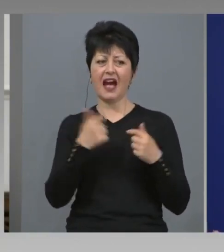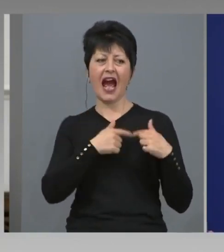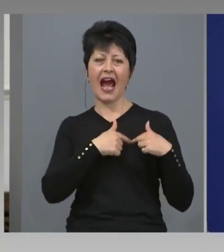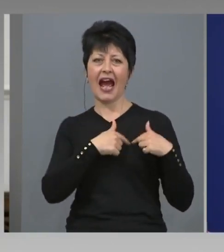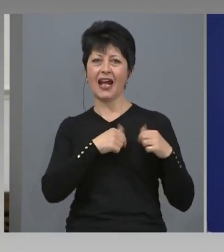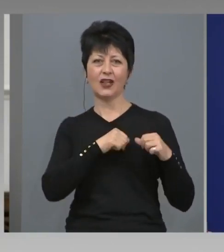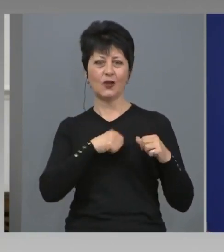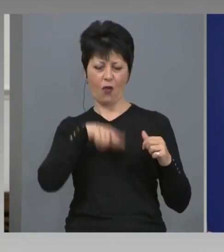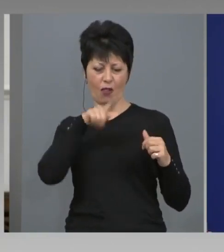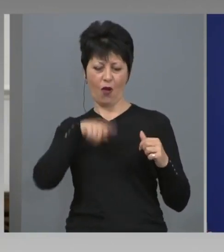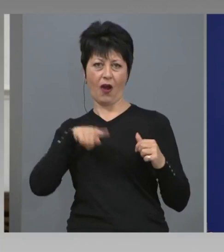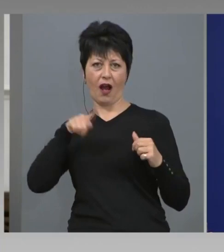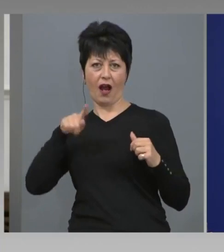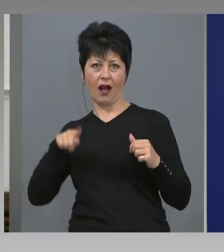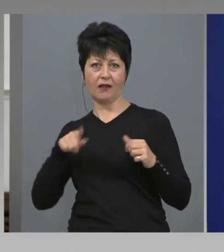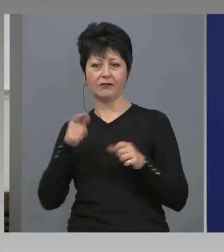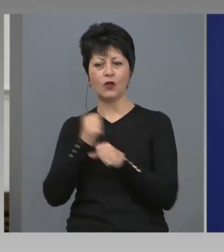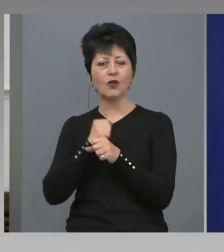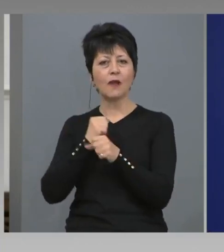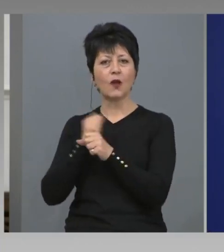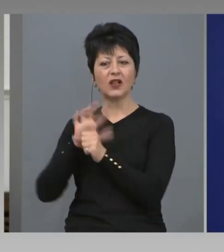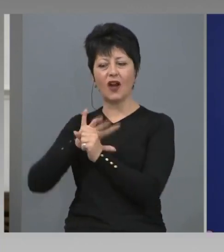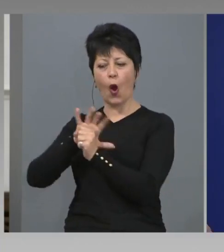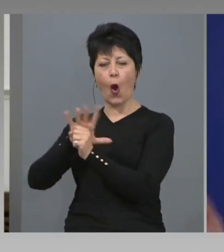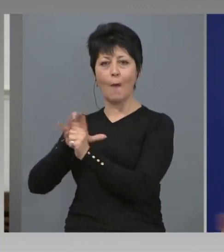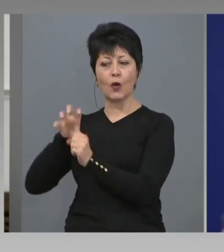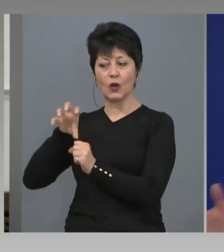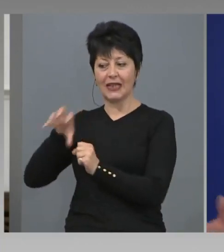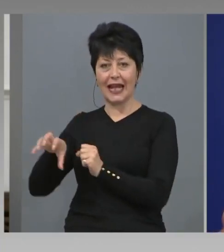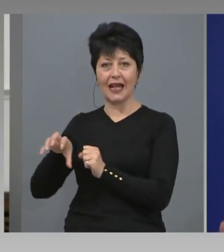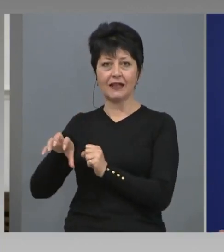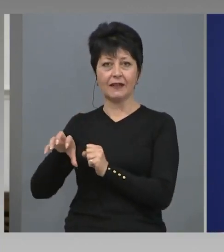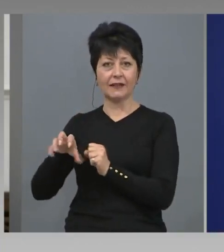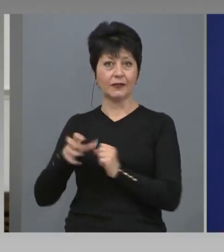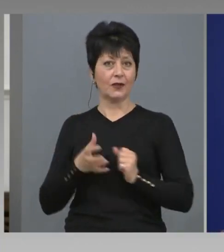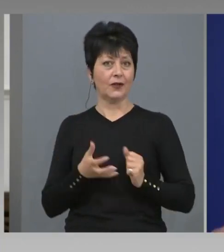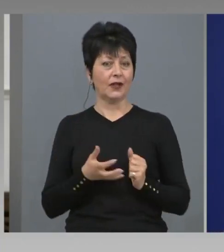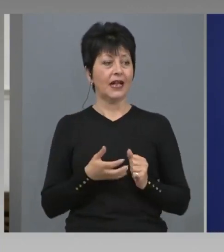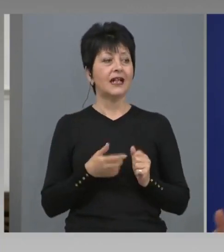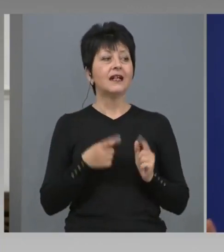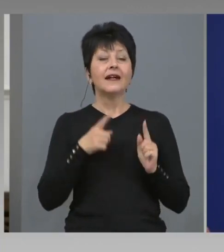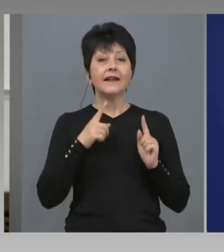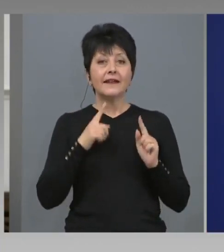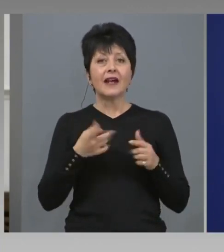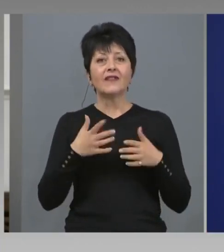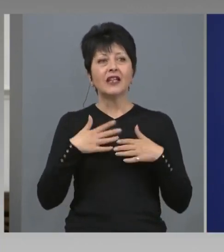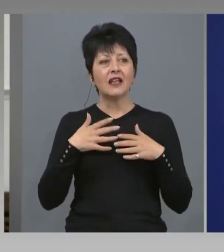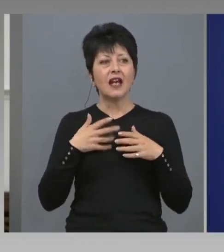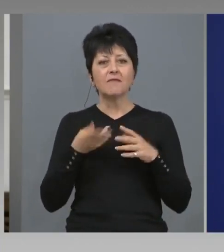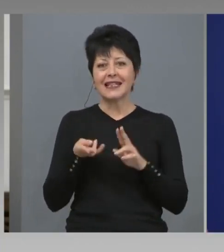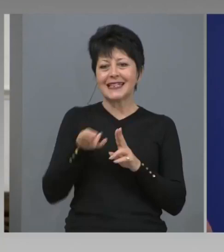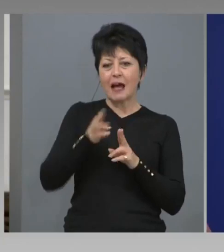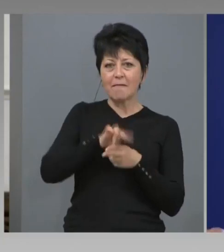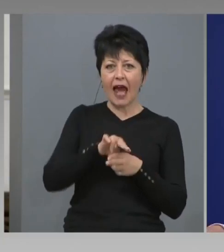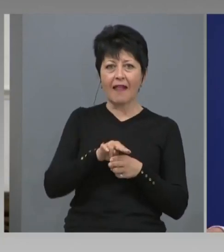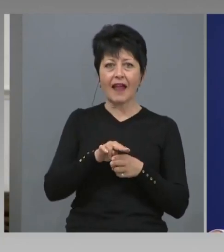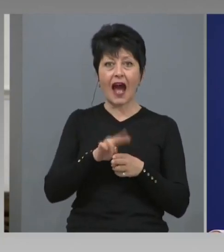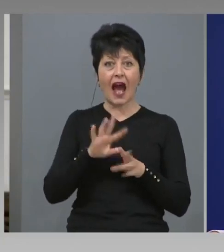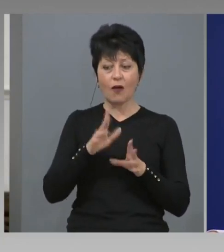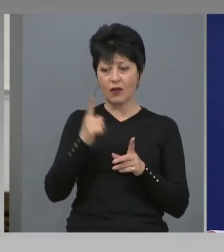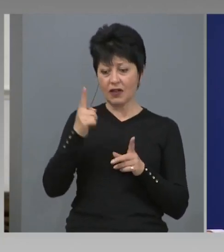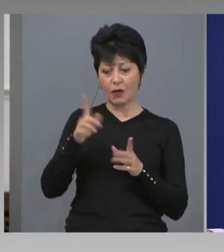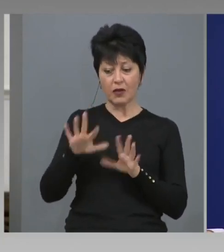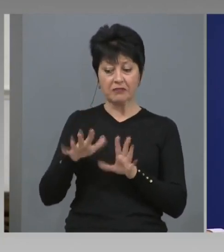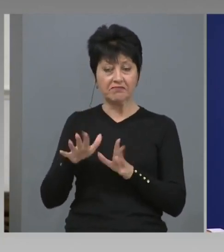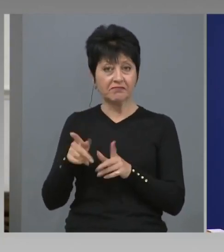кардиолог, мисля, че работеше в COVID отделението, но те не са профилни. Да има взаимозаменяемост, защото